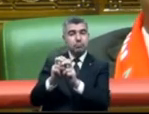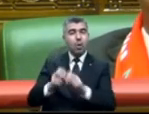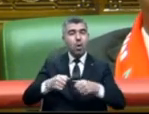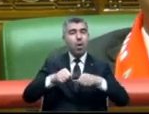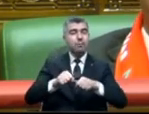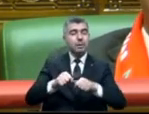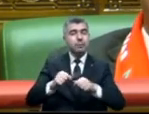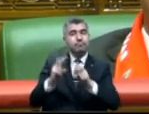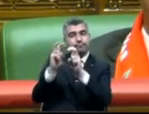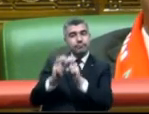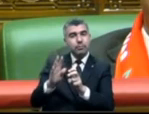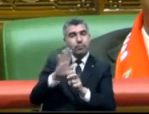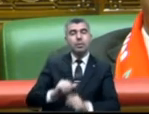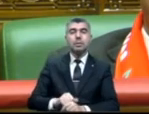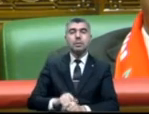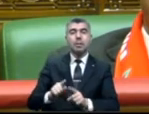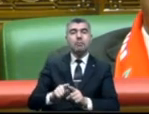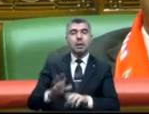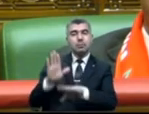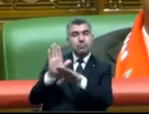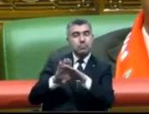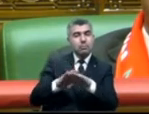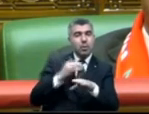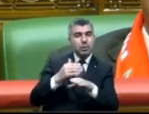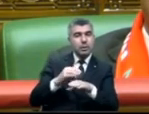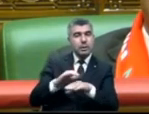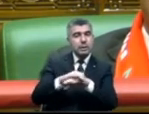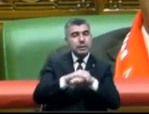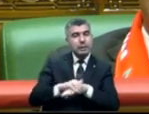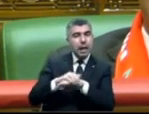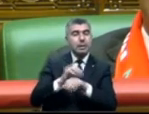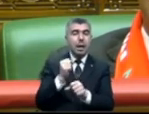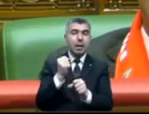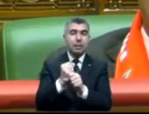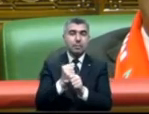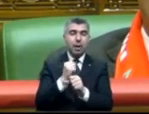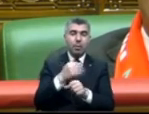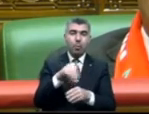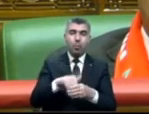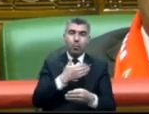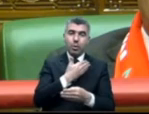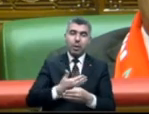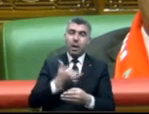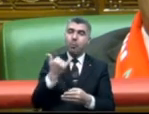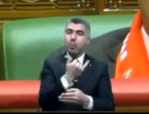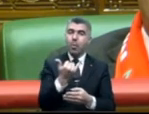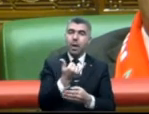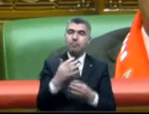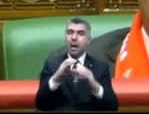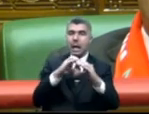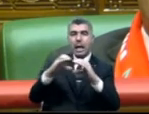ولذلك ندعو في الاتحاد الوطني للشغل بالمغرب بمجلس المستشارين إلى ضرورة نهج حوار اجتماعي قطاعي